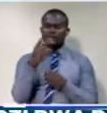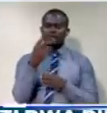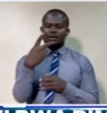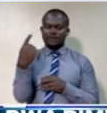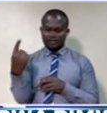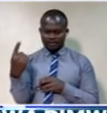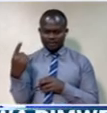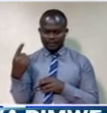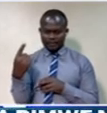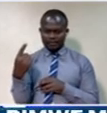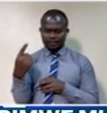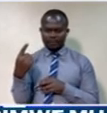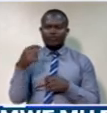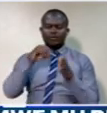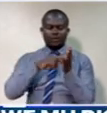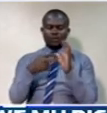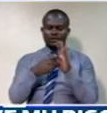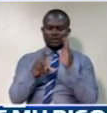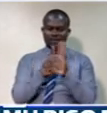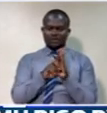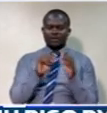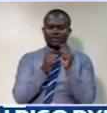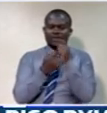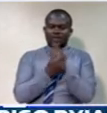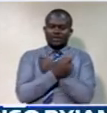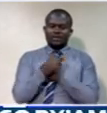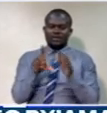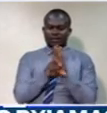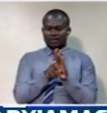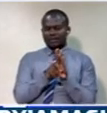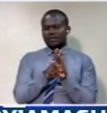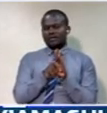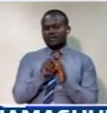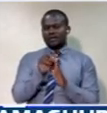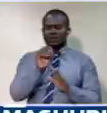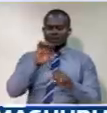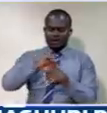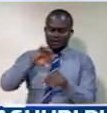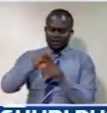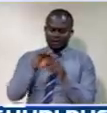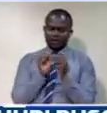2020-2021. Umushinga w'itegeko ngenga rivugura itegeko ngenga rigenga amatora.